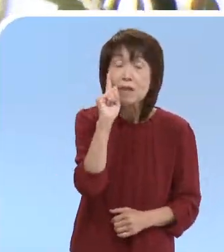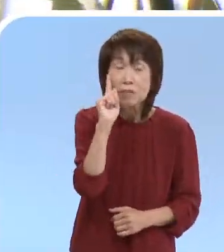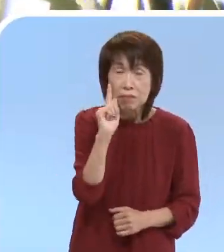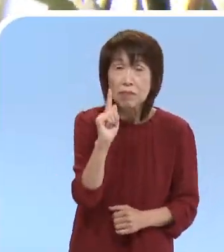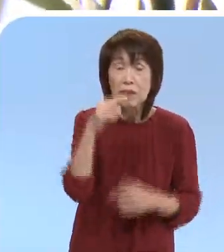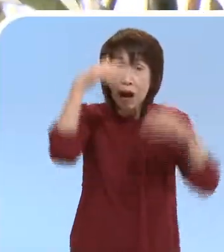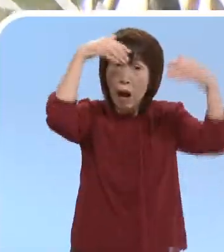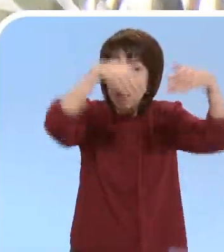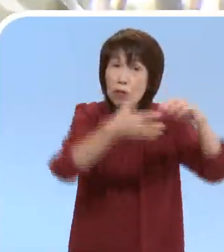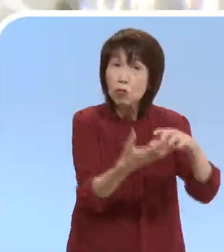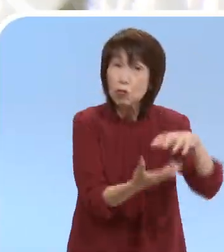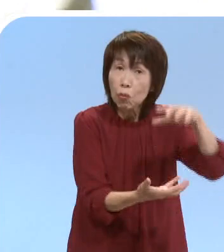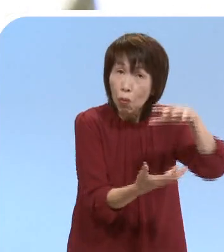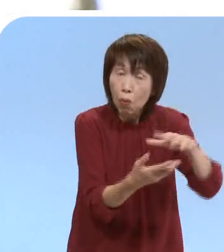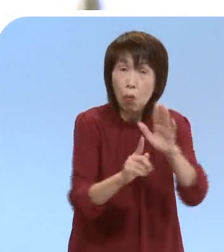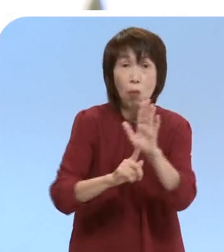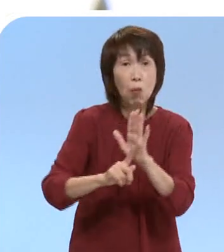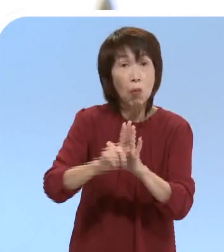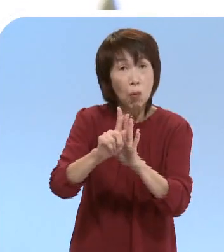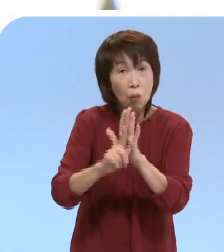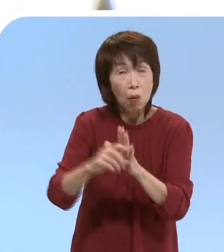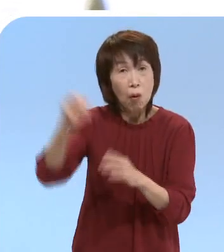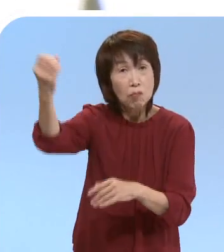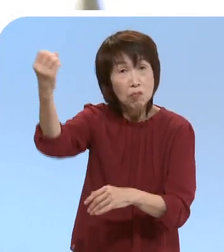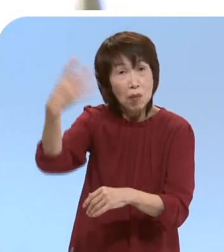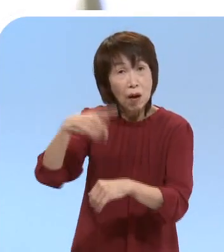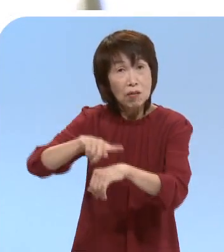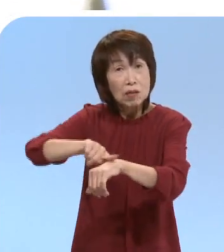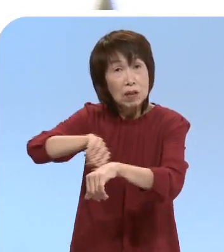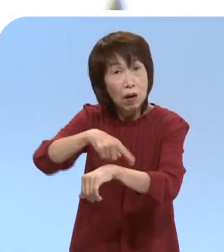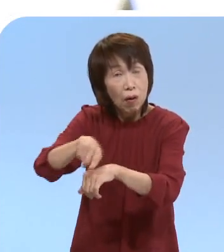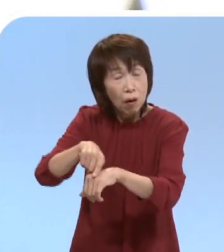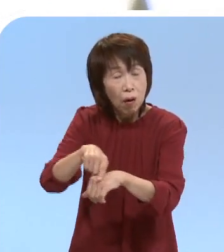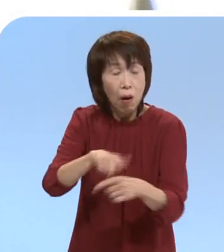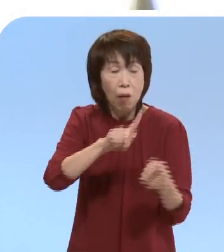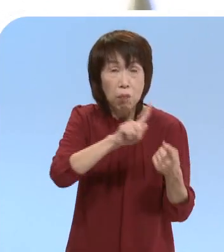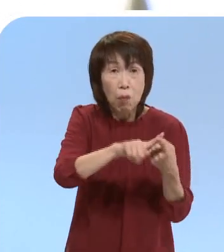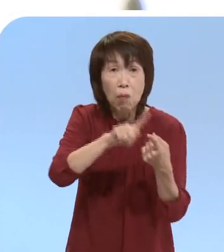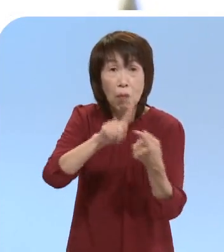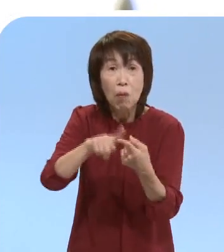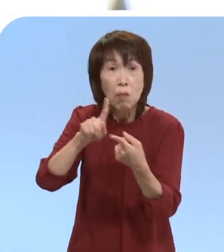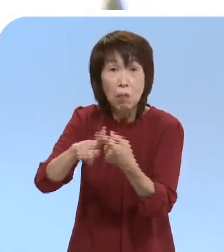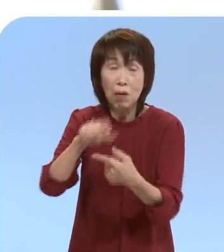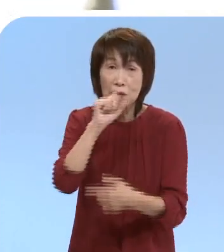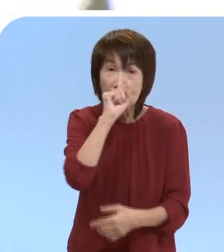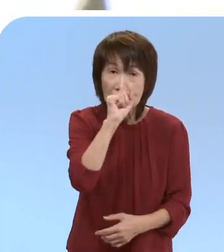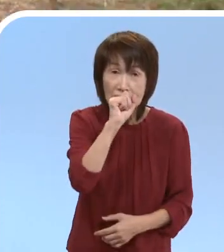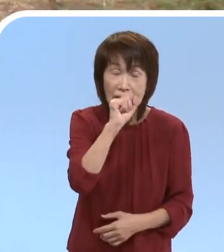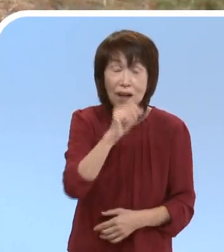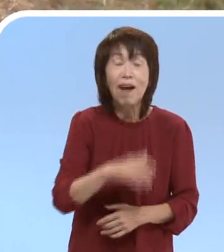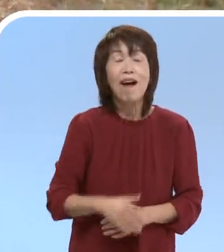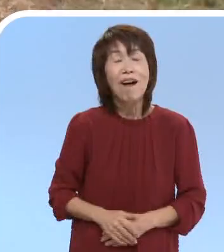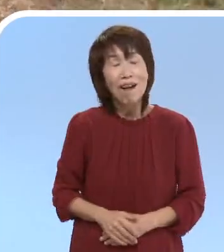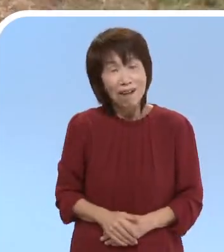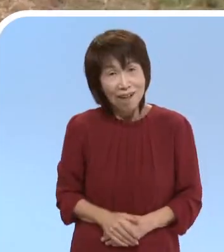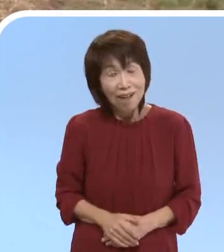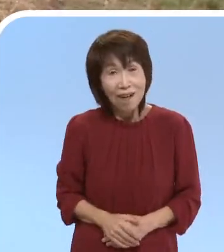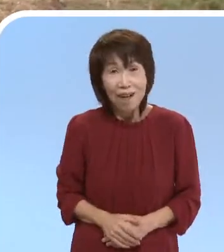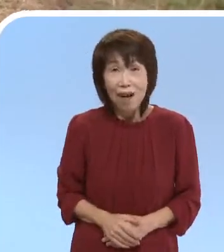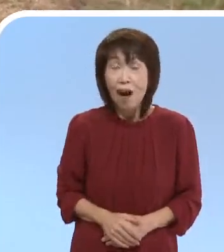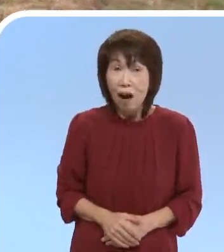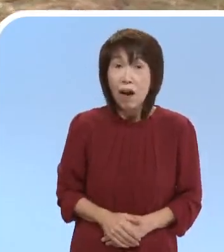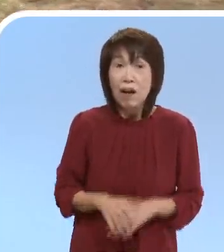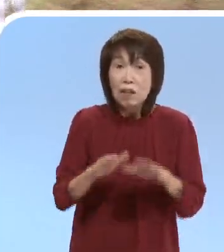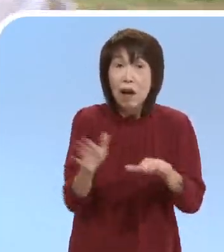平均気温、それから日照時間、これ見てみてもですね、あの非常にまあ最適地だと思いますね。 それを今から私